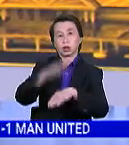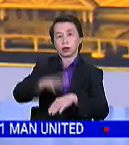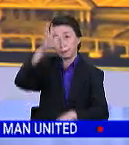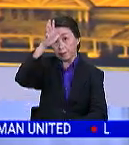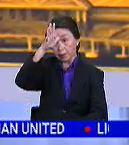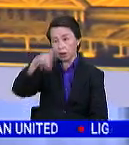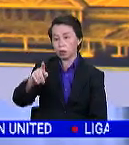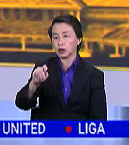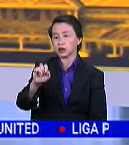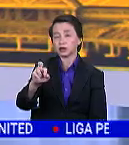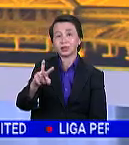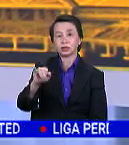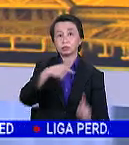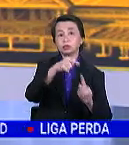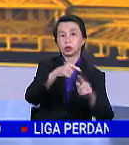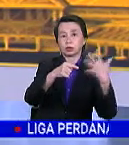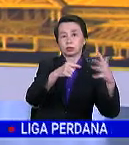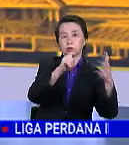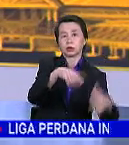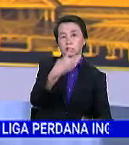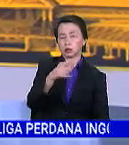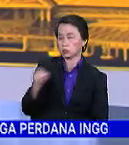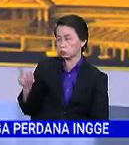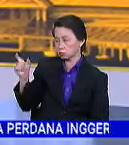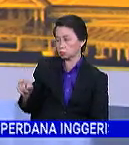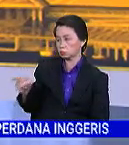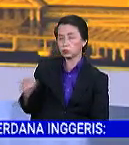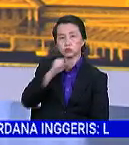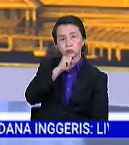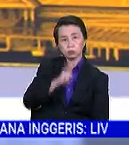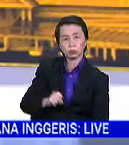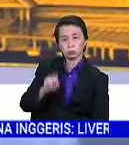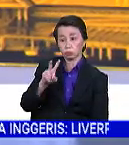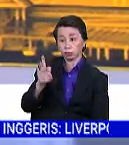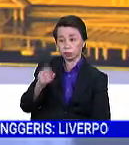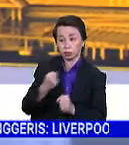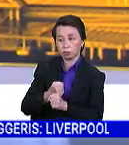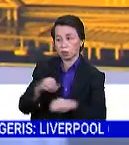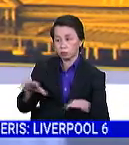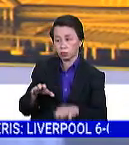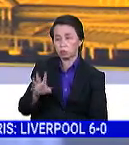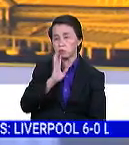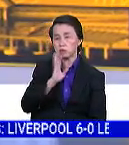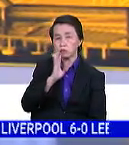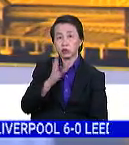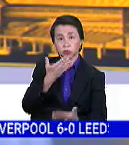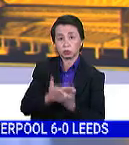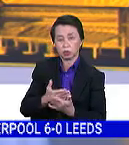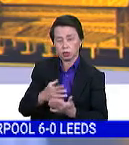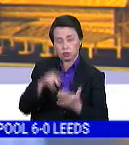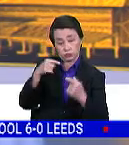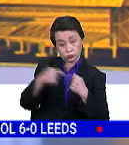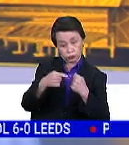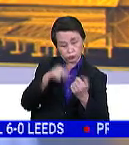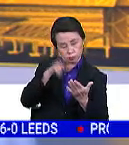tirinya 15 Februari lalu tertuduh Mohamad Farul Rafiq Mohamad rzi 29 tahun membuat Pengakuan itu sebaik pertuduhan